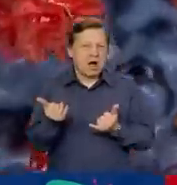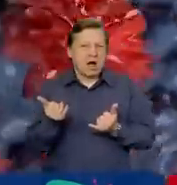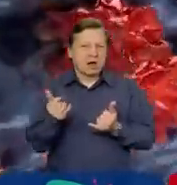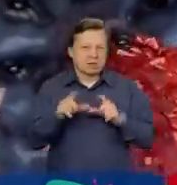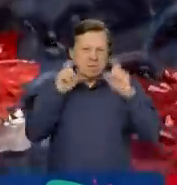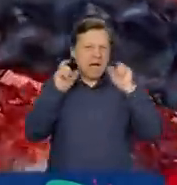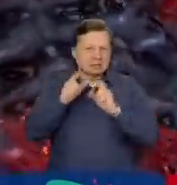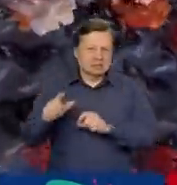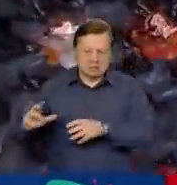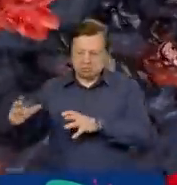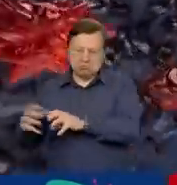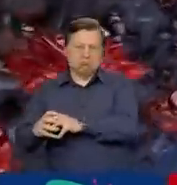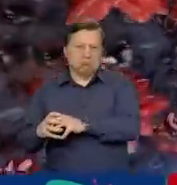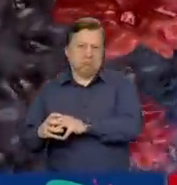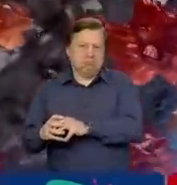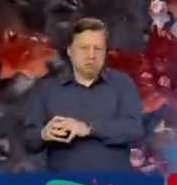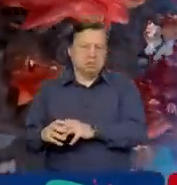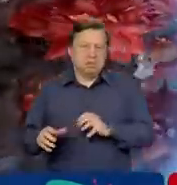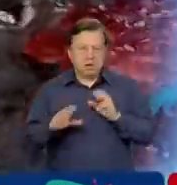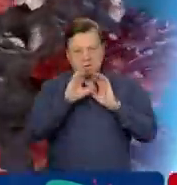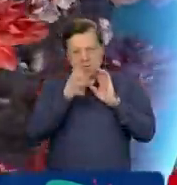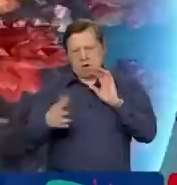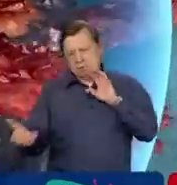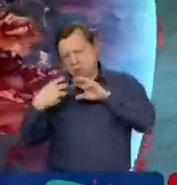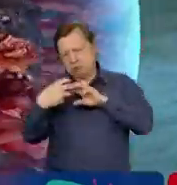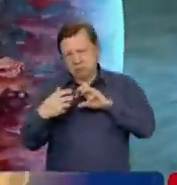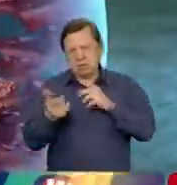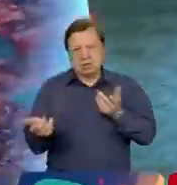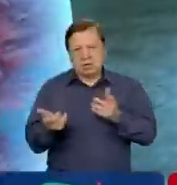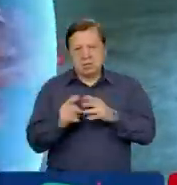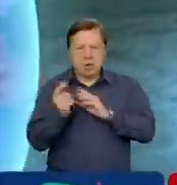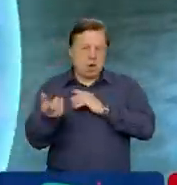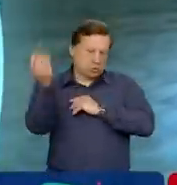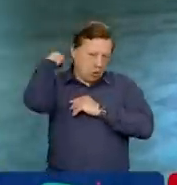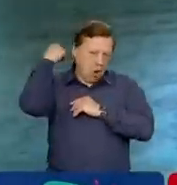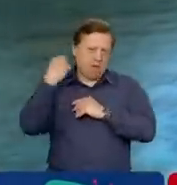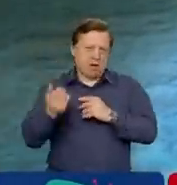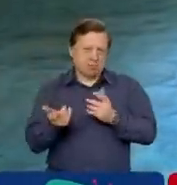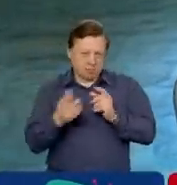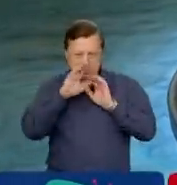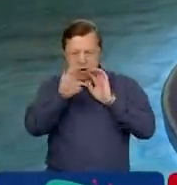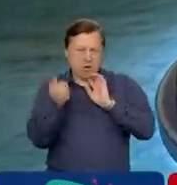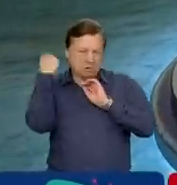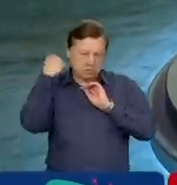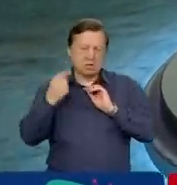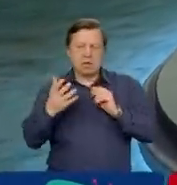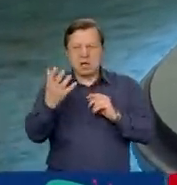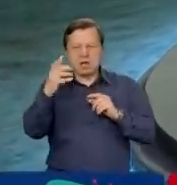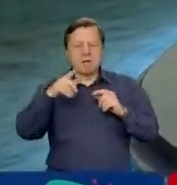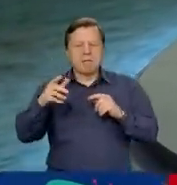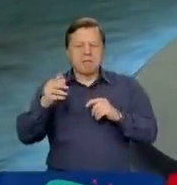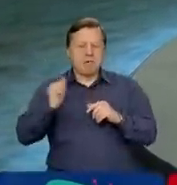na twarzy. I ten wąs zarazem schować sobie za koszulę z tyłu i w tej masce wojskowej